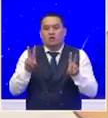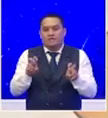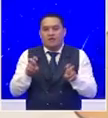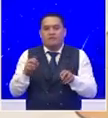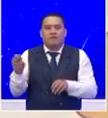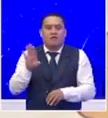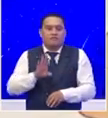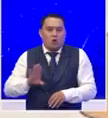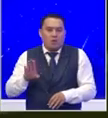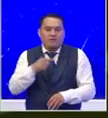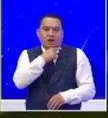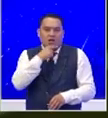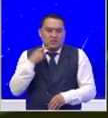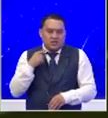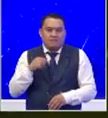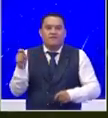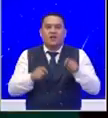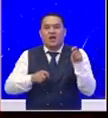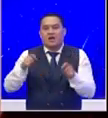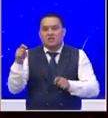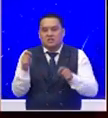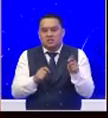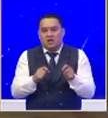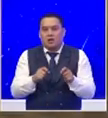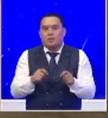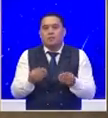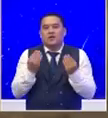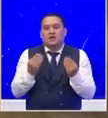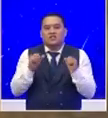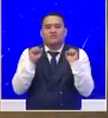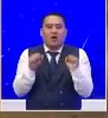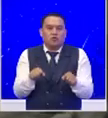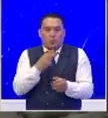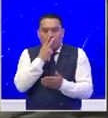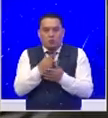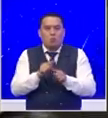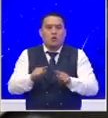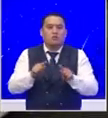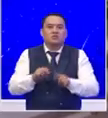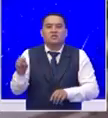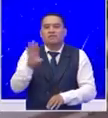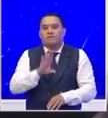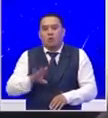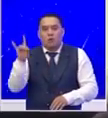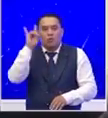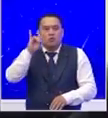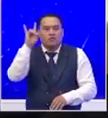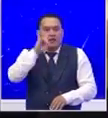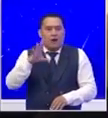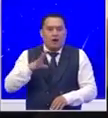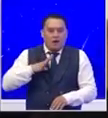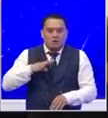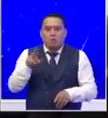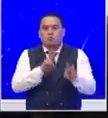сняты в Европе, в том числе и в России. Фестиваль «Ванси» – прекрасная возможность и для популяризации европейского анимационного кино, и